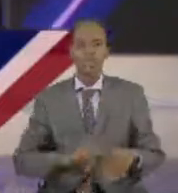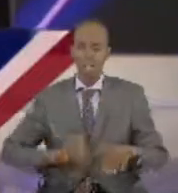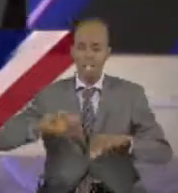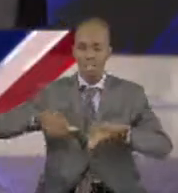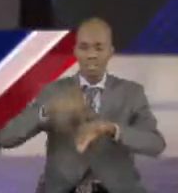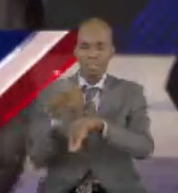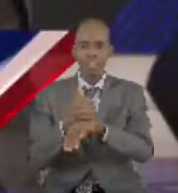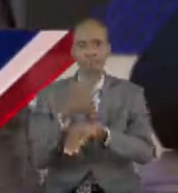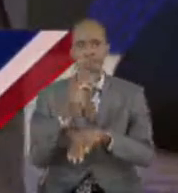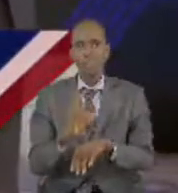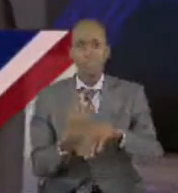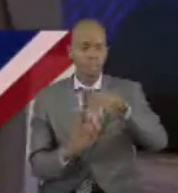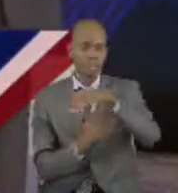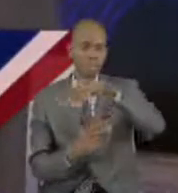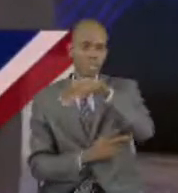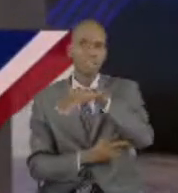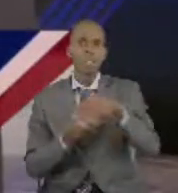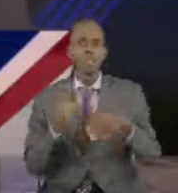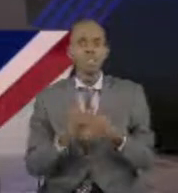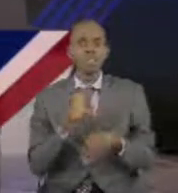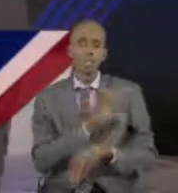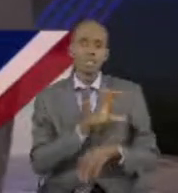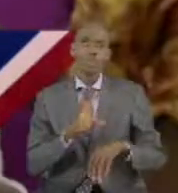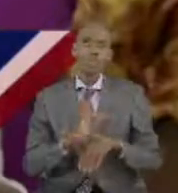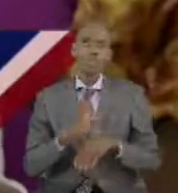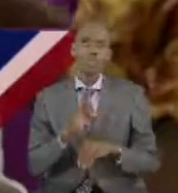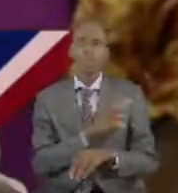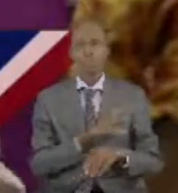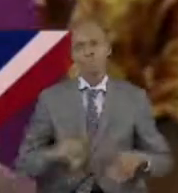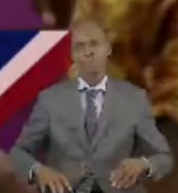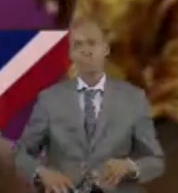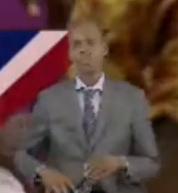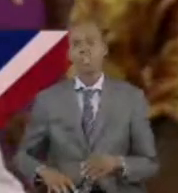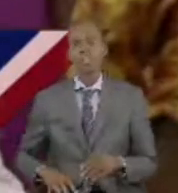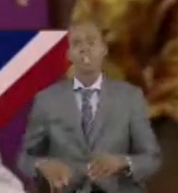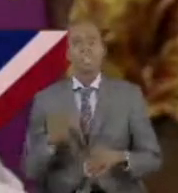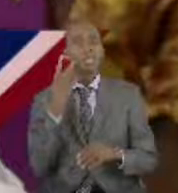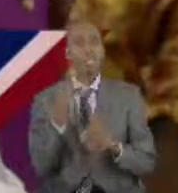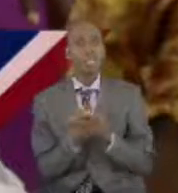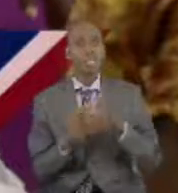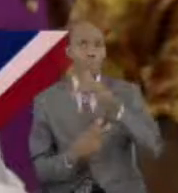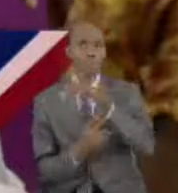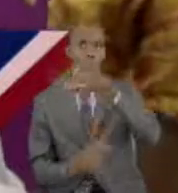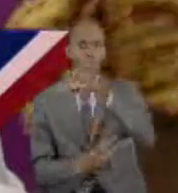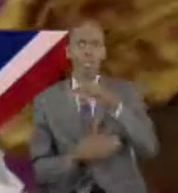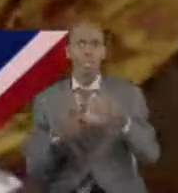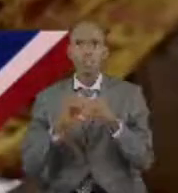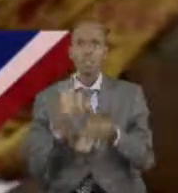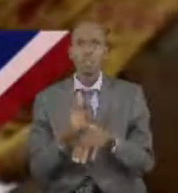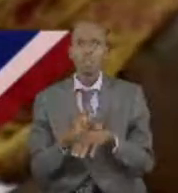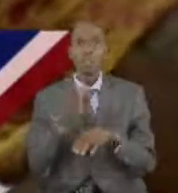Les piliers établis dans l'église de Christ. Ceux qu'il a consultés, ceux qu'il a rencontrés, ils étaient des piliers dans